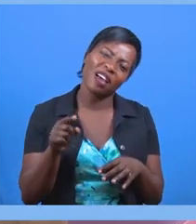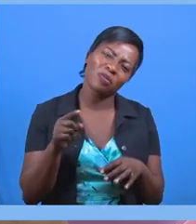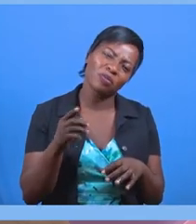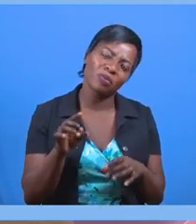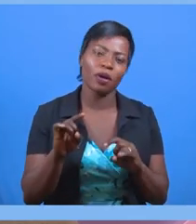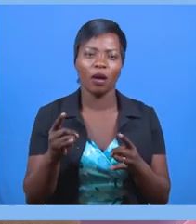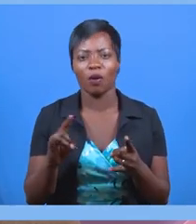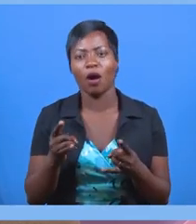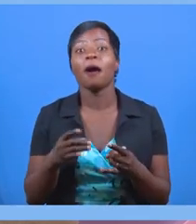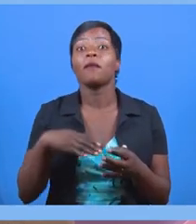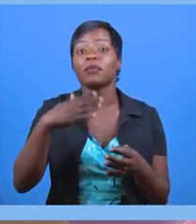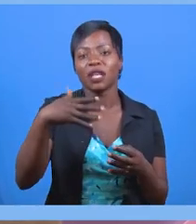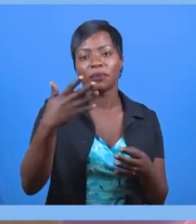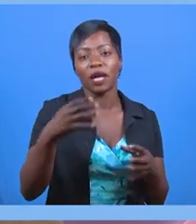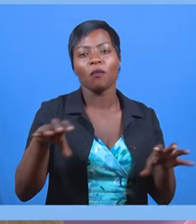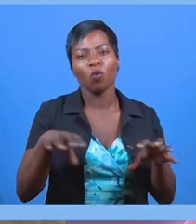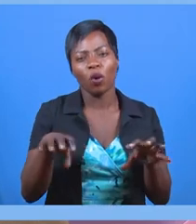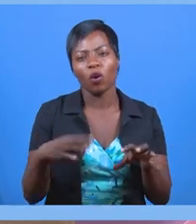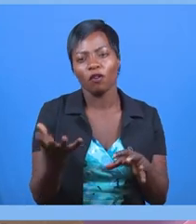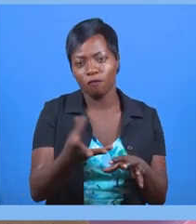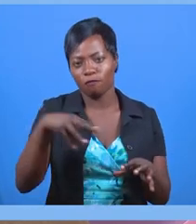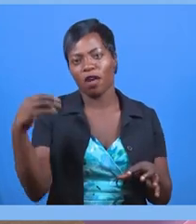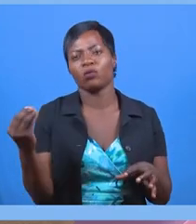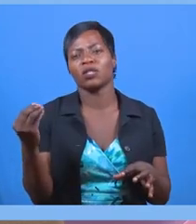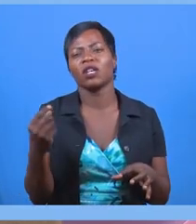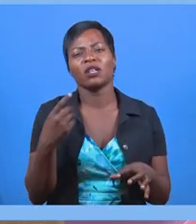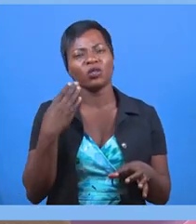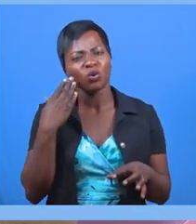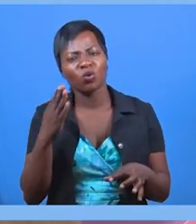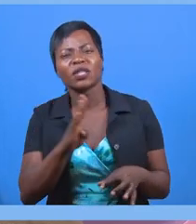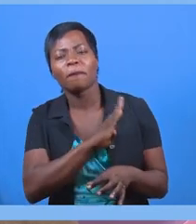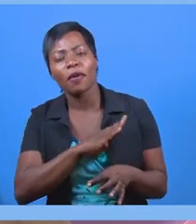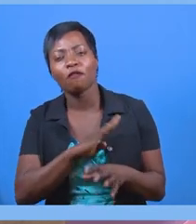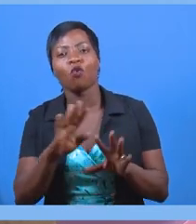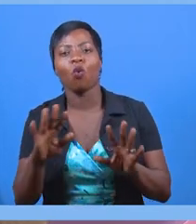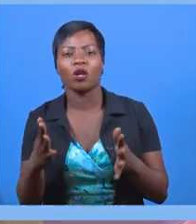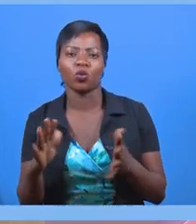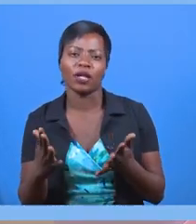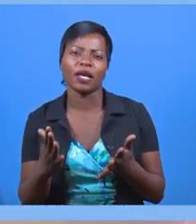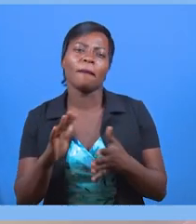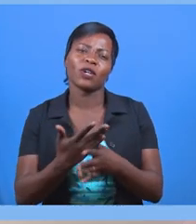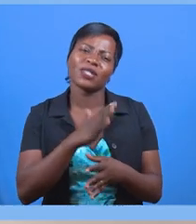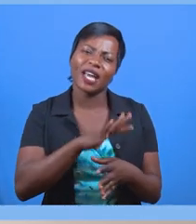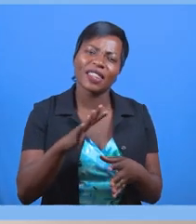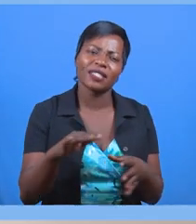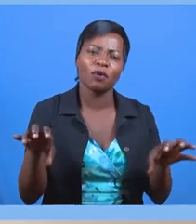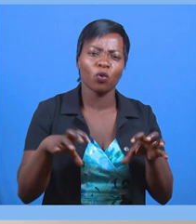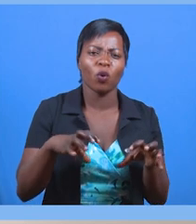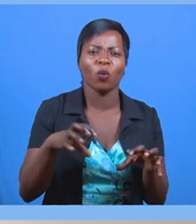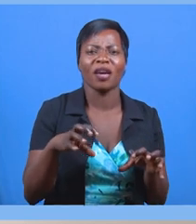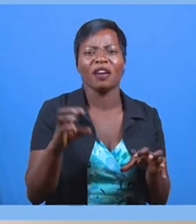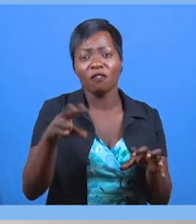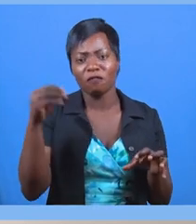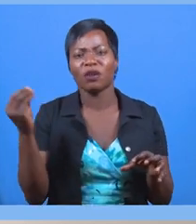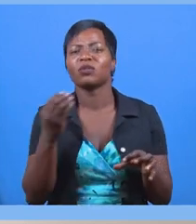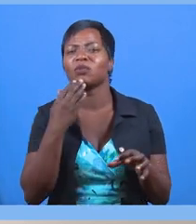Kana wazorowanawo basa racho zvinoenderana futi nekuti unhu wauri kuita ndoupi. Nokuti mumwe kana achizorowana basa racho haanawo kubetseredza